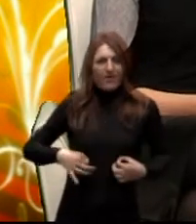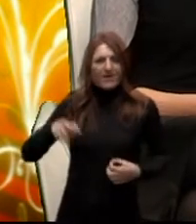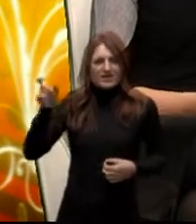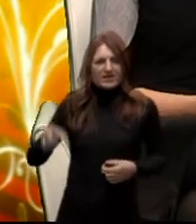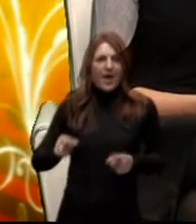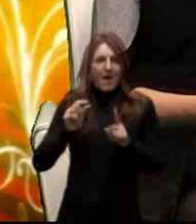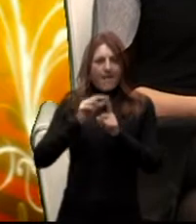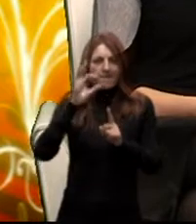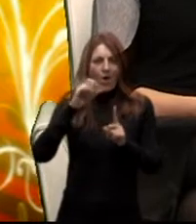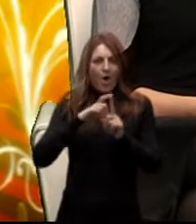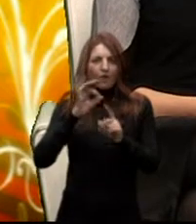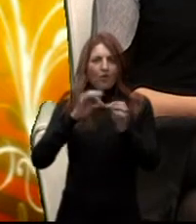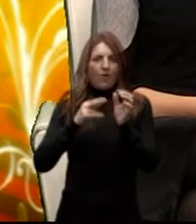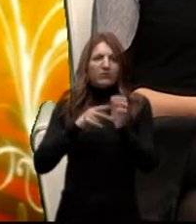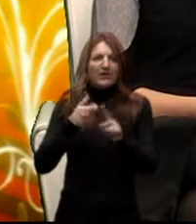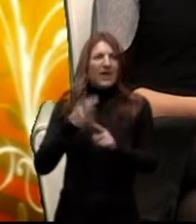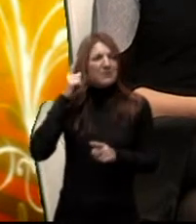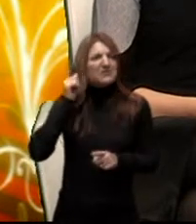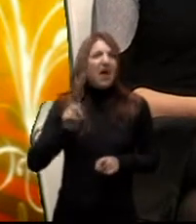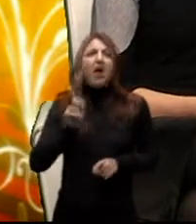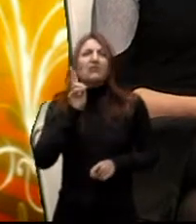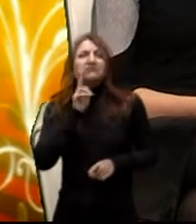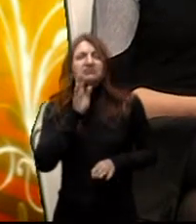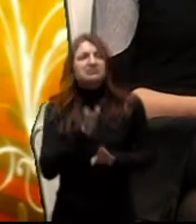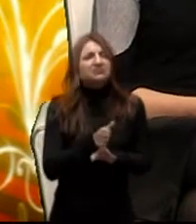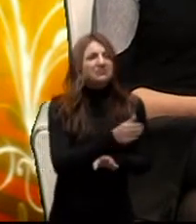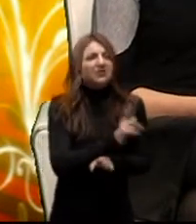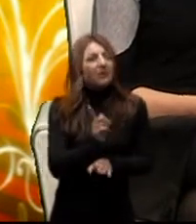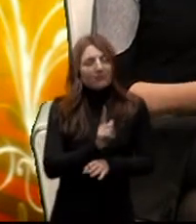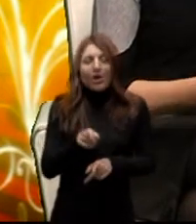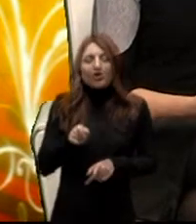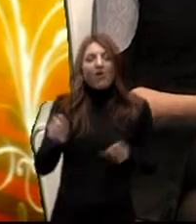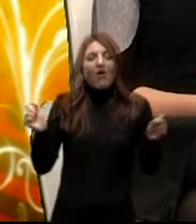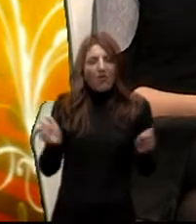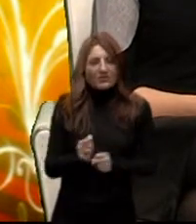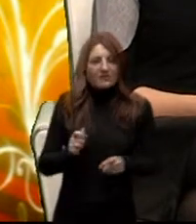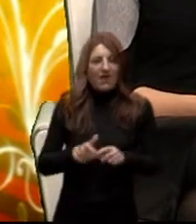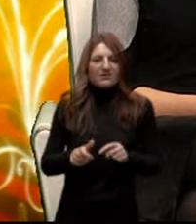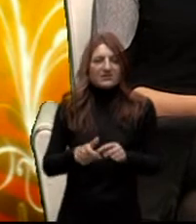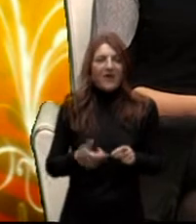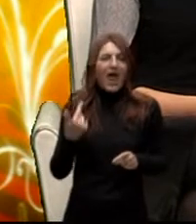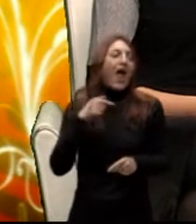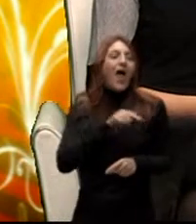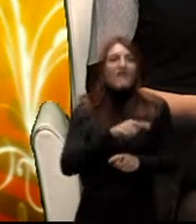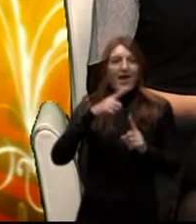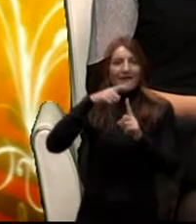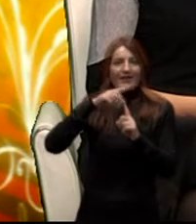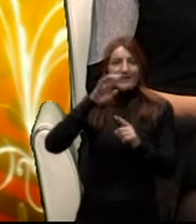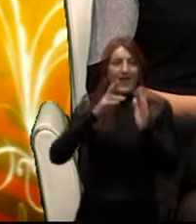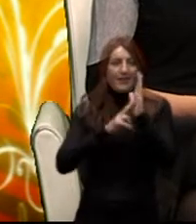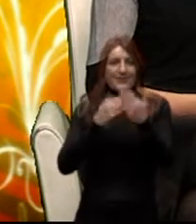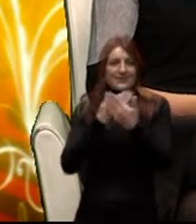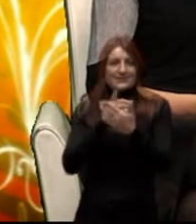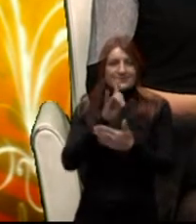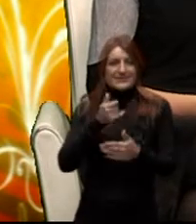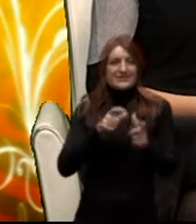da glavobolja nije zanemariv simptom, da može biti vrlo ozbiljan simptom. Međutim, tenzijska glavobolja je glavobolja na obična